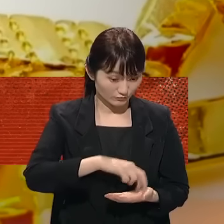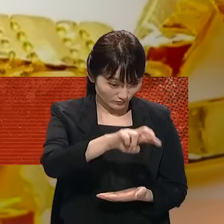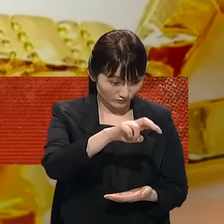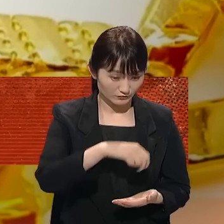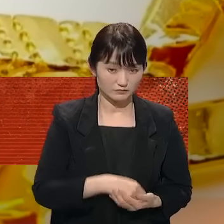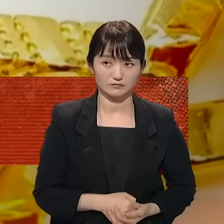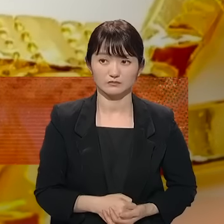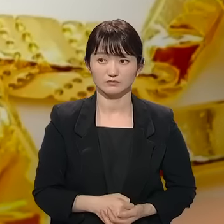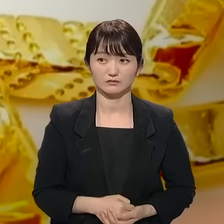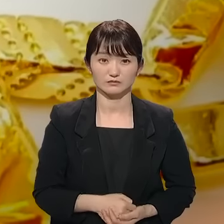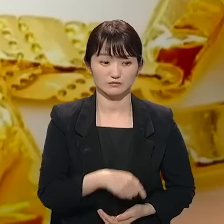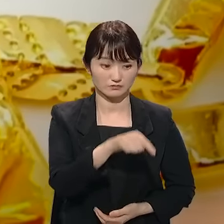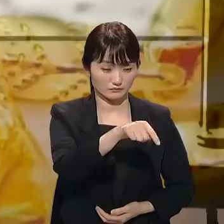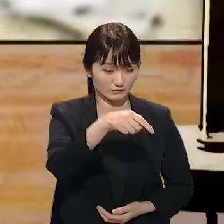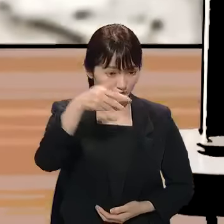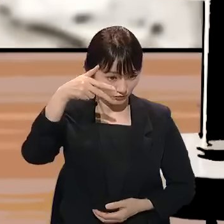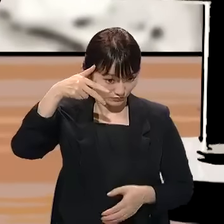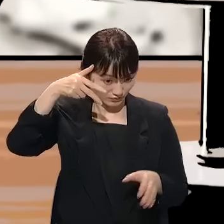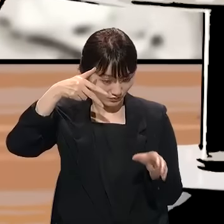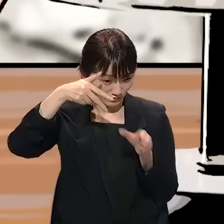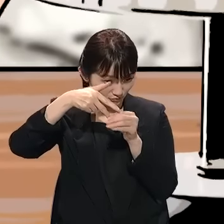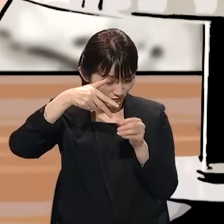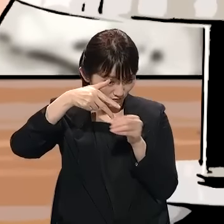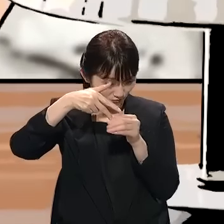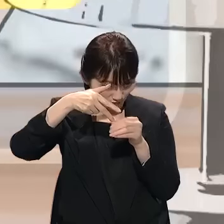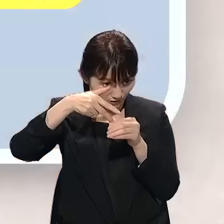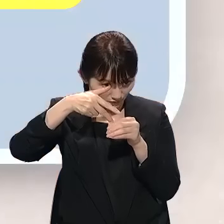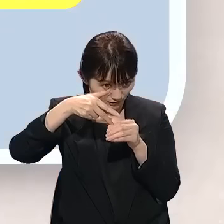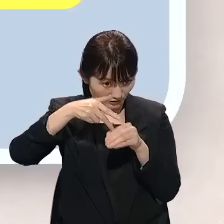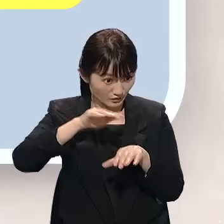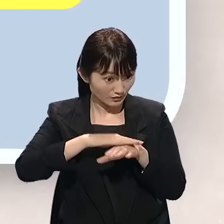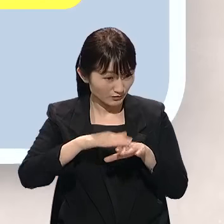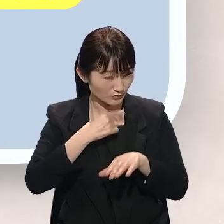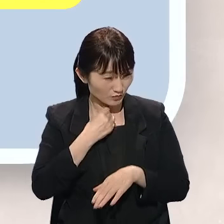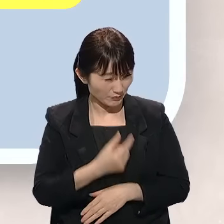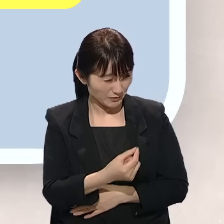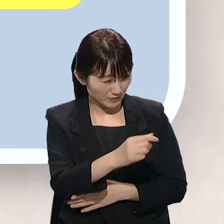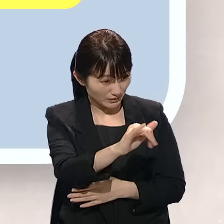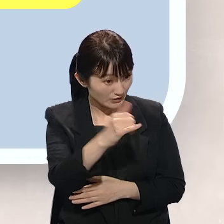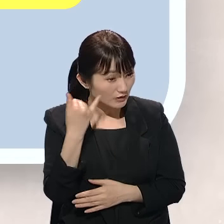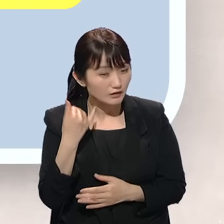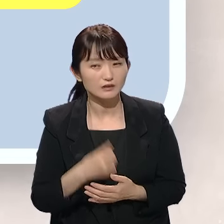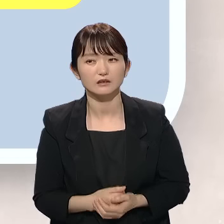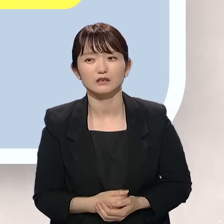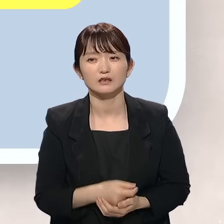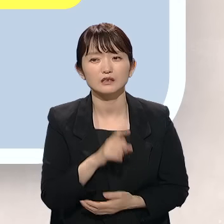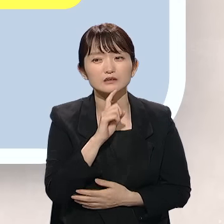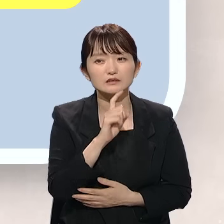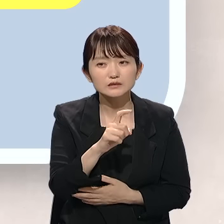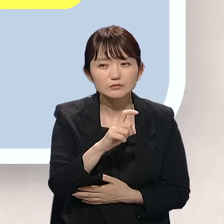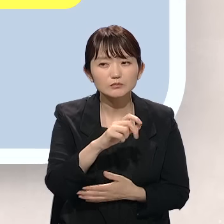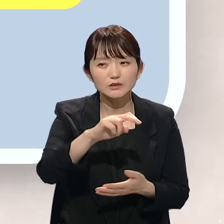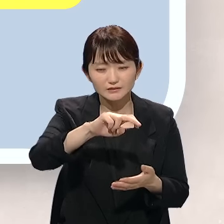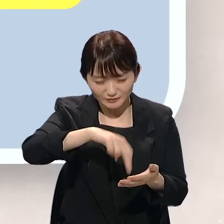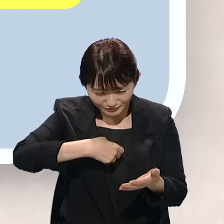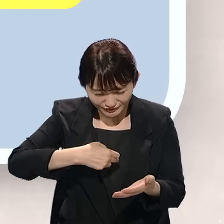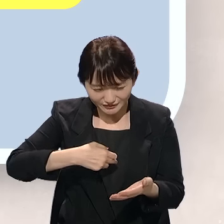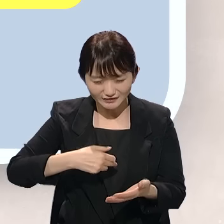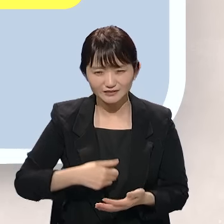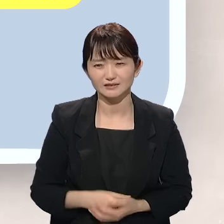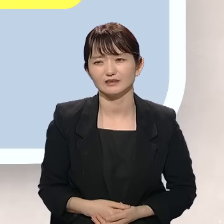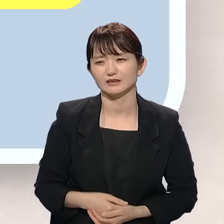너 홈캠 카메라에 다 찍혔으니까 해결하고 싶으면 빨리 연락을 해라. 예. 그랬더니 10분 만에 바로 문자가 다시 왔답니다.